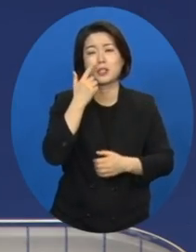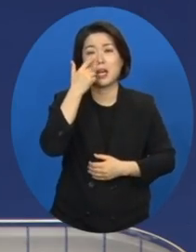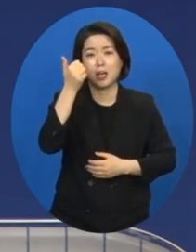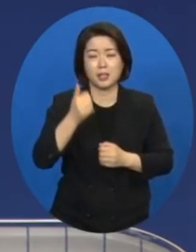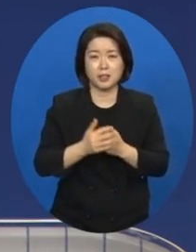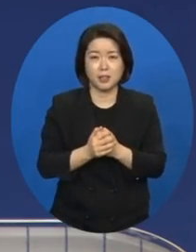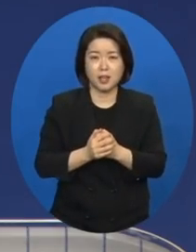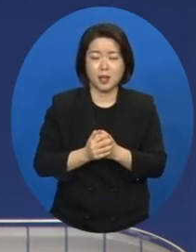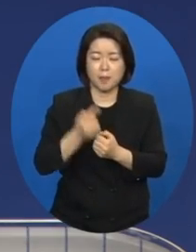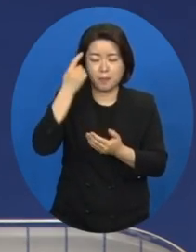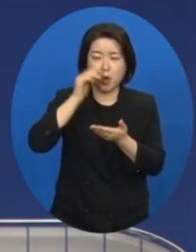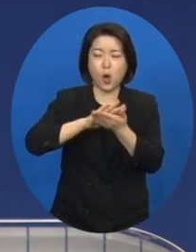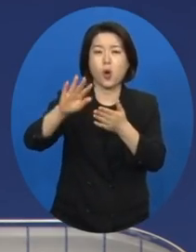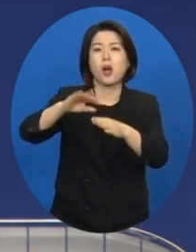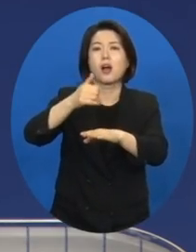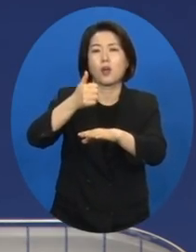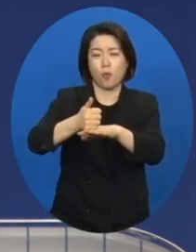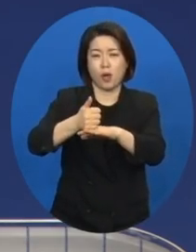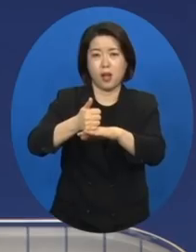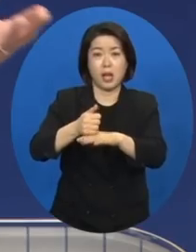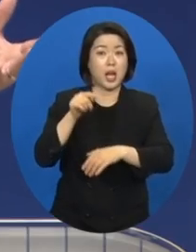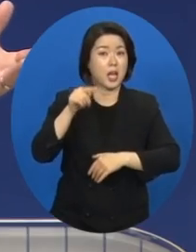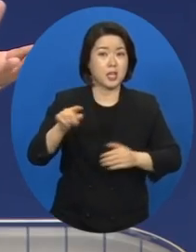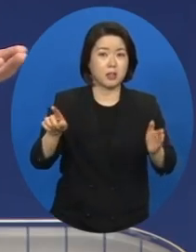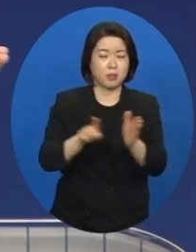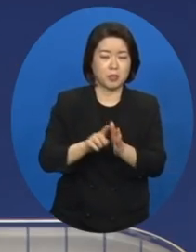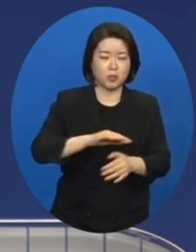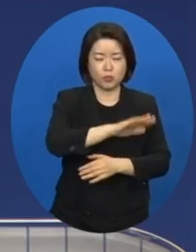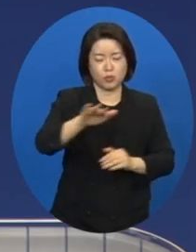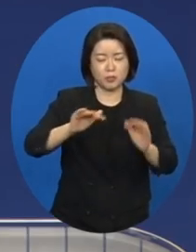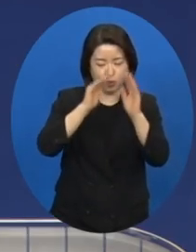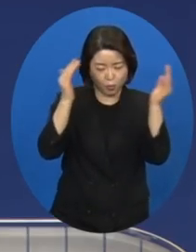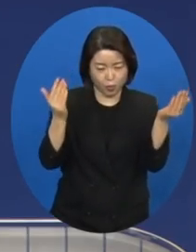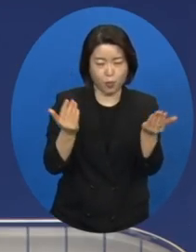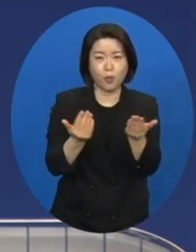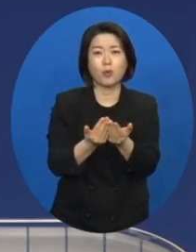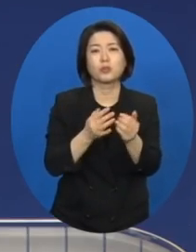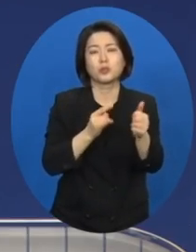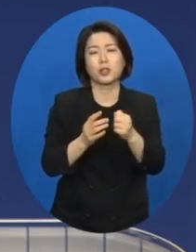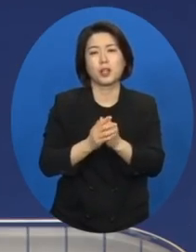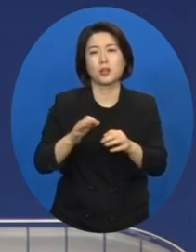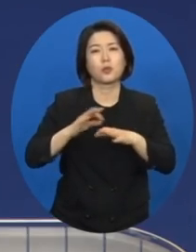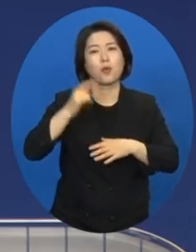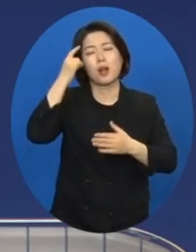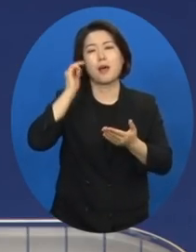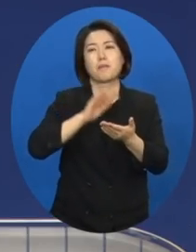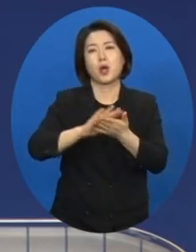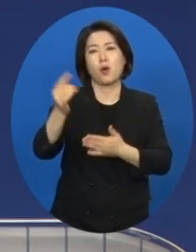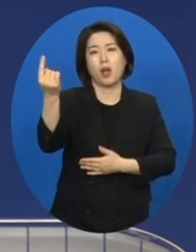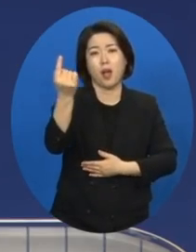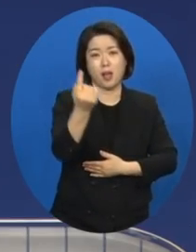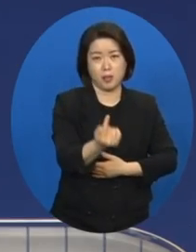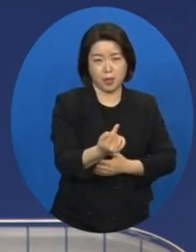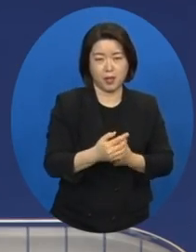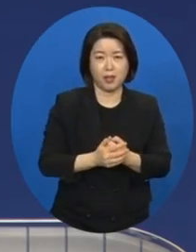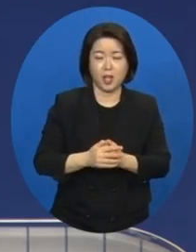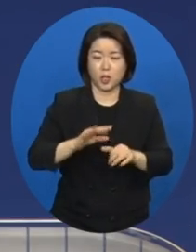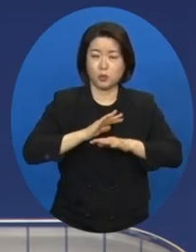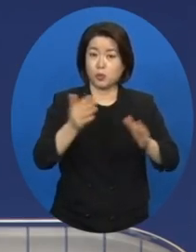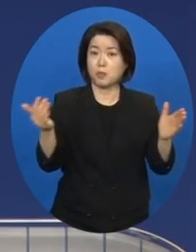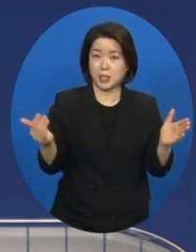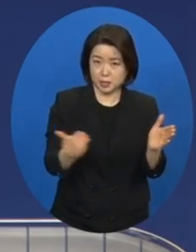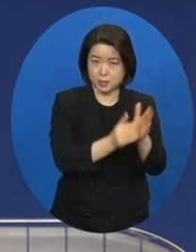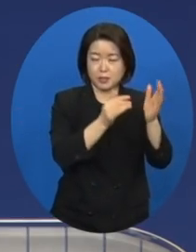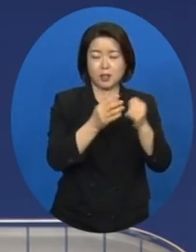평강의 왕이십니다. 이것을 믿는 모든 이들에게 하나님의 놀라운 그 평강이 임하시기를, 두려움이 끝나고